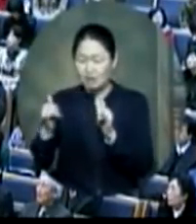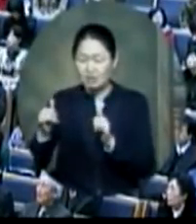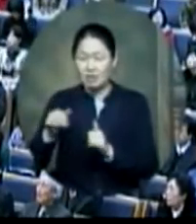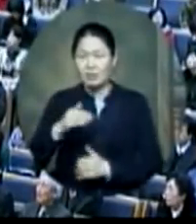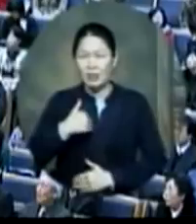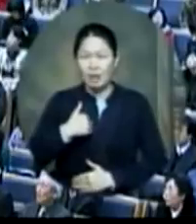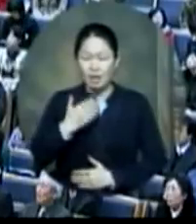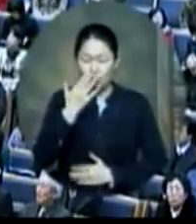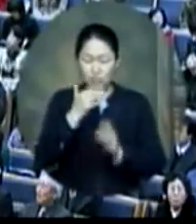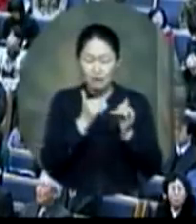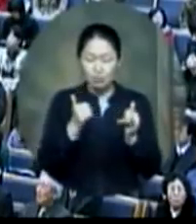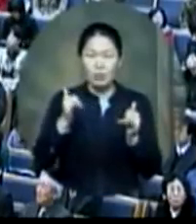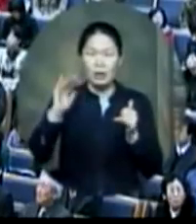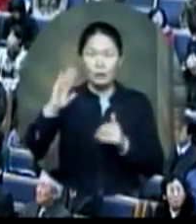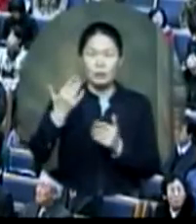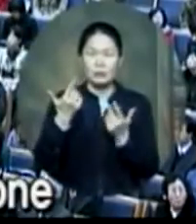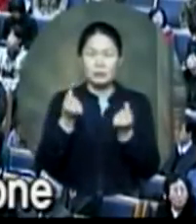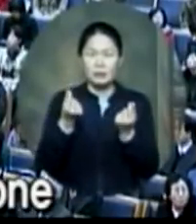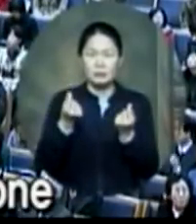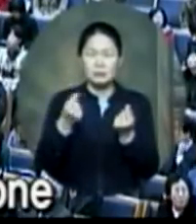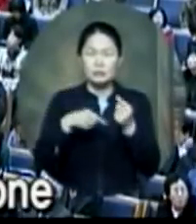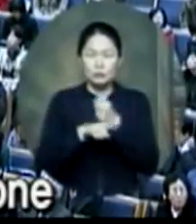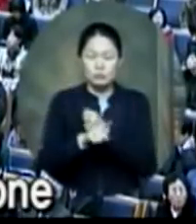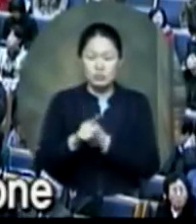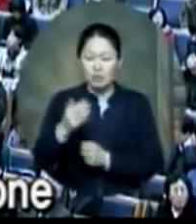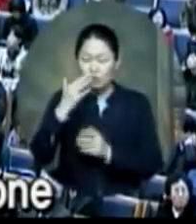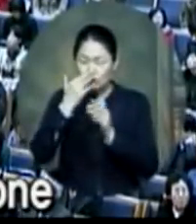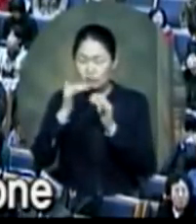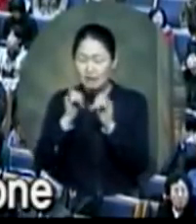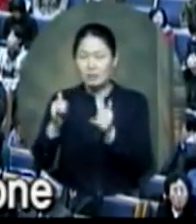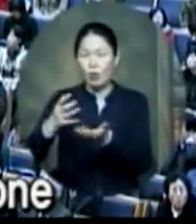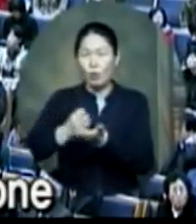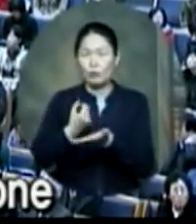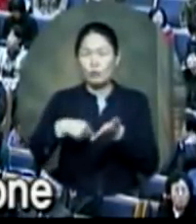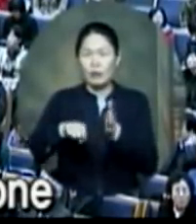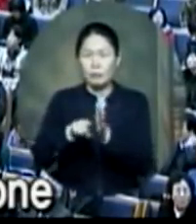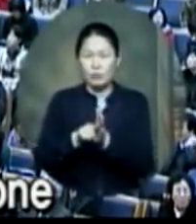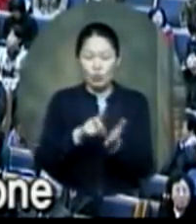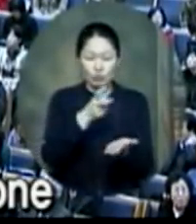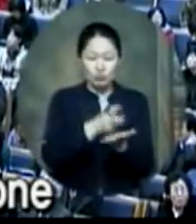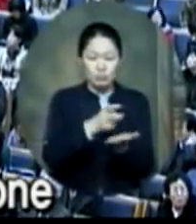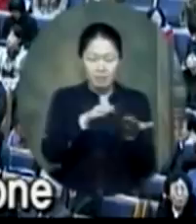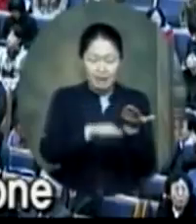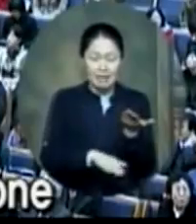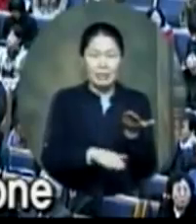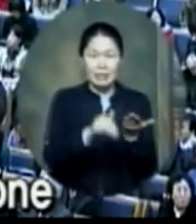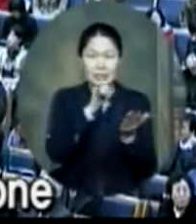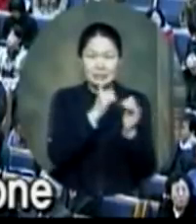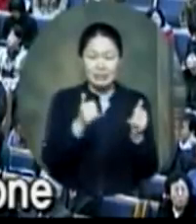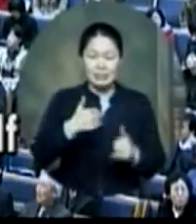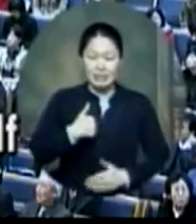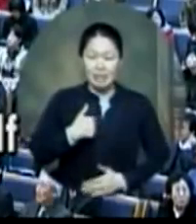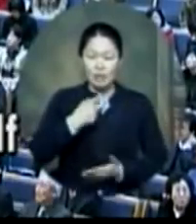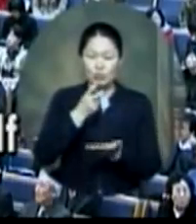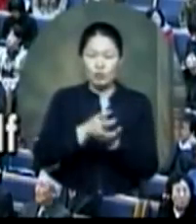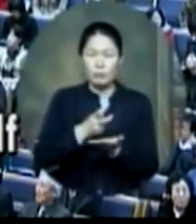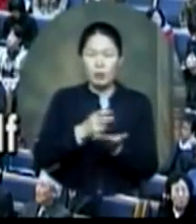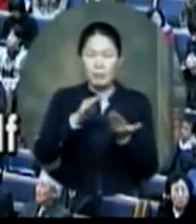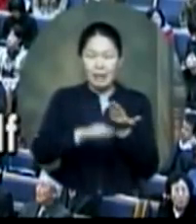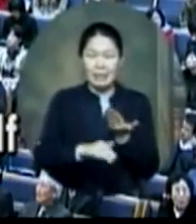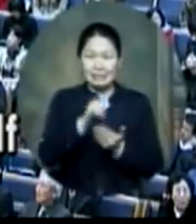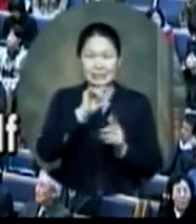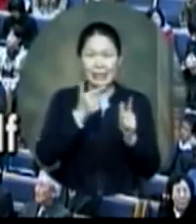내가 유대인과 같이 된 것은 유대인들을 얻고자 함이요 율법 아래에 있는 자들에게는 내가 율법 아래에 있지